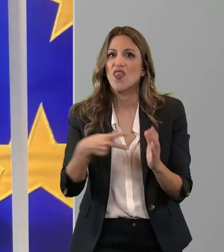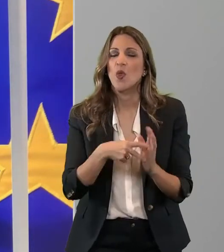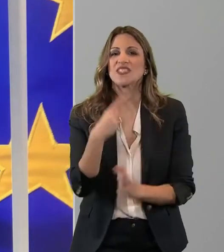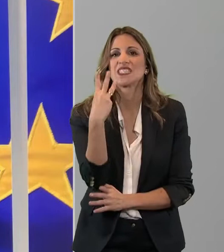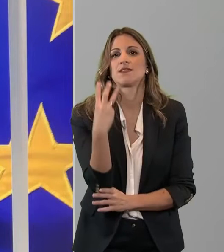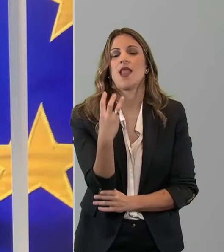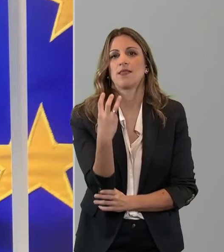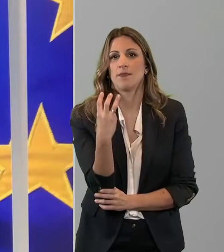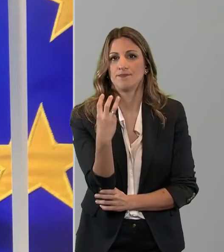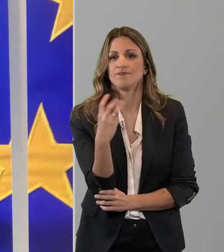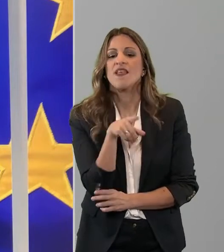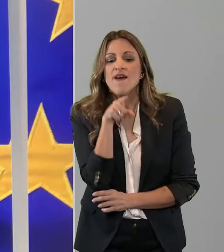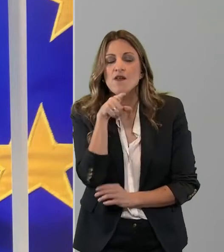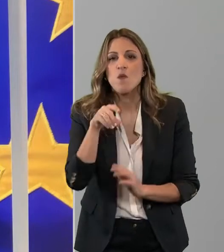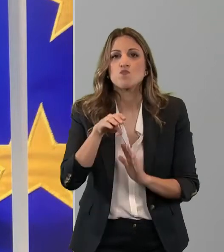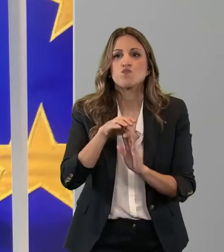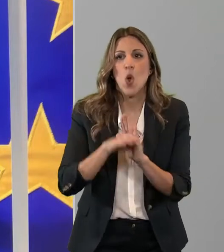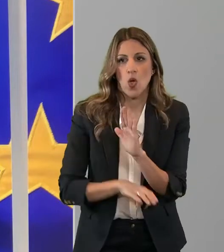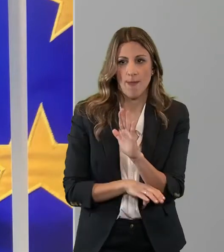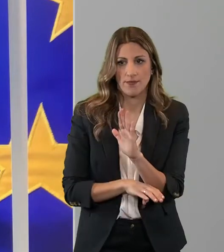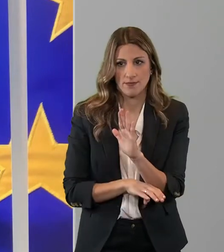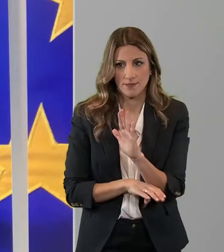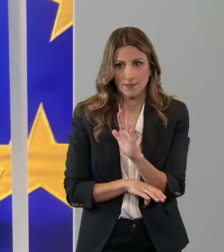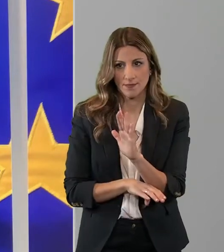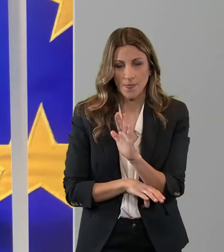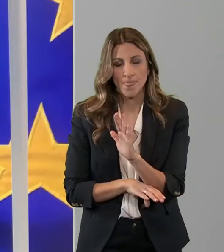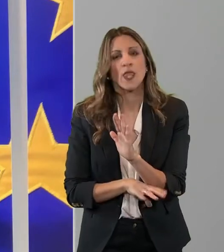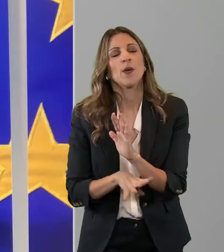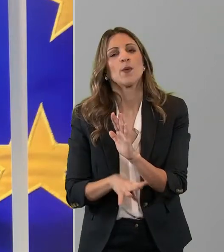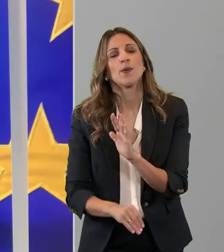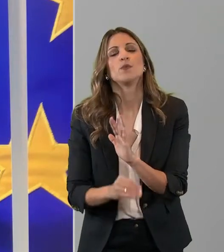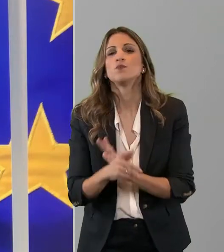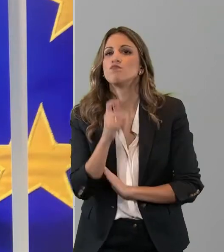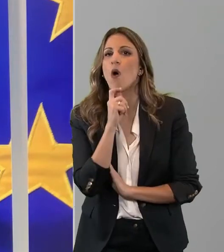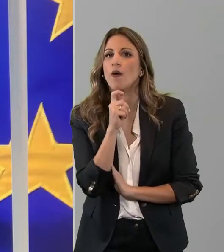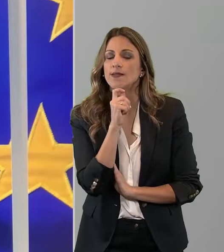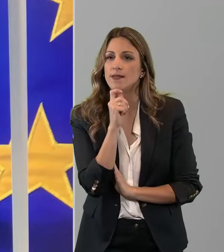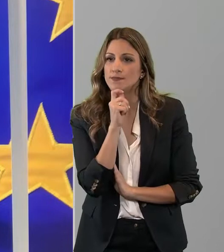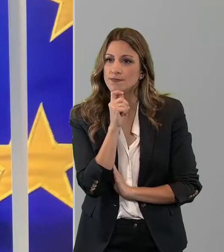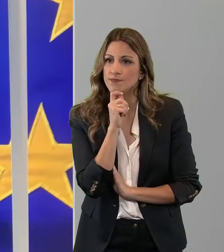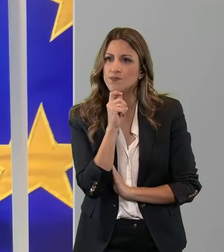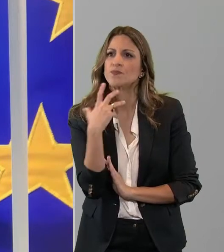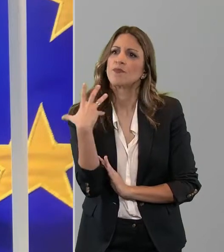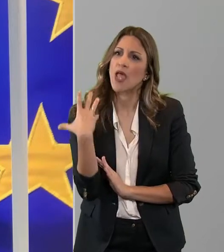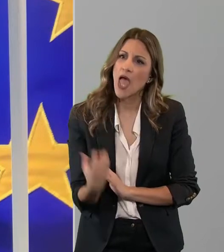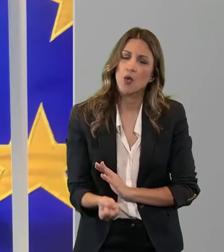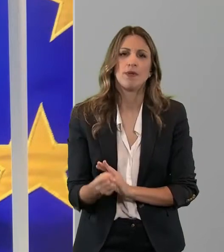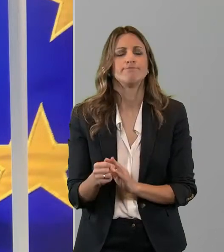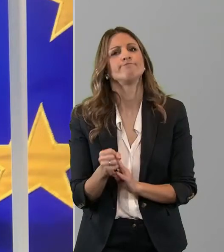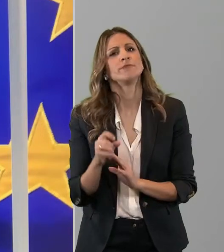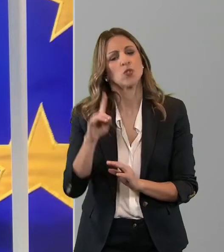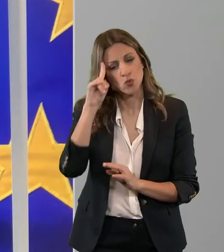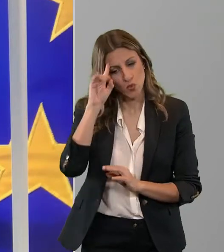2030. Αυτό το πρόγραμμα και την ψηφιακή πολιτική καθορίζει συγκεκριμένους στόχους